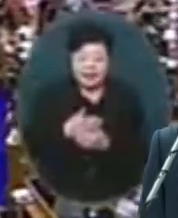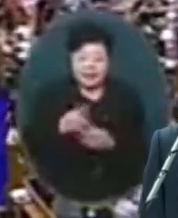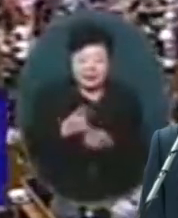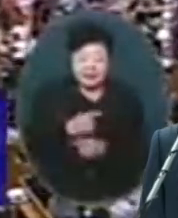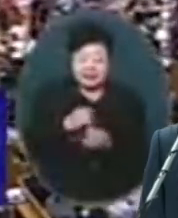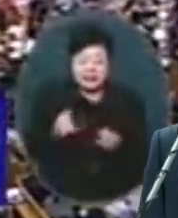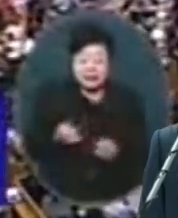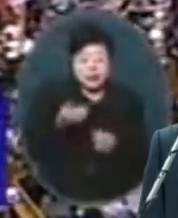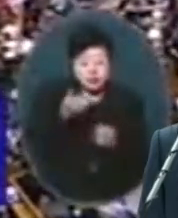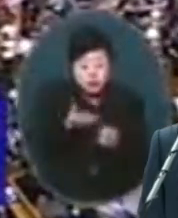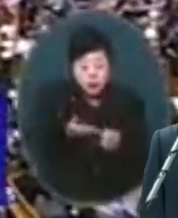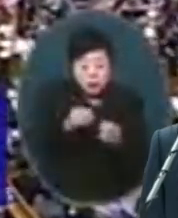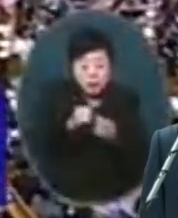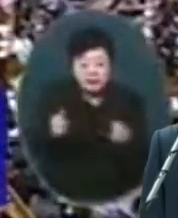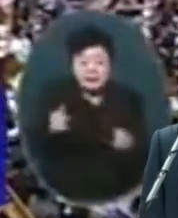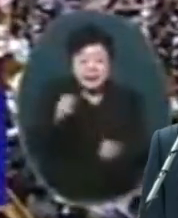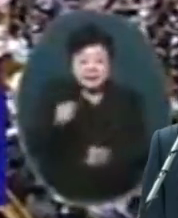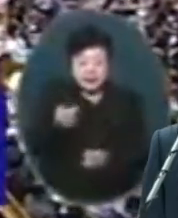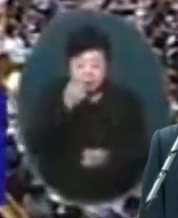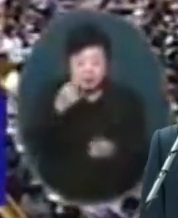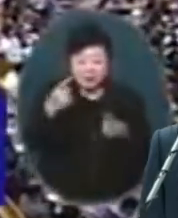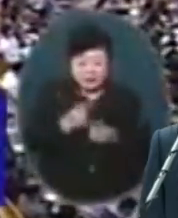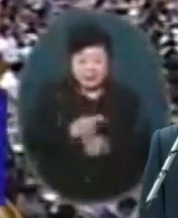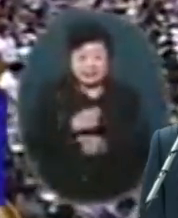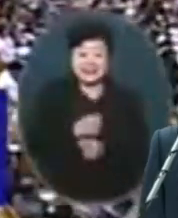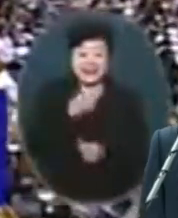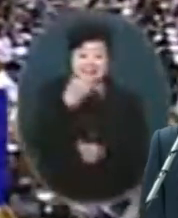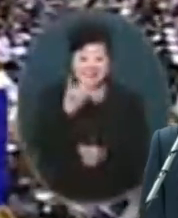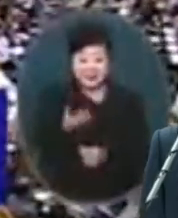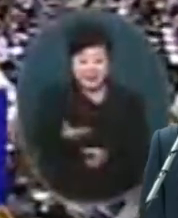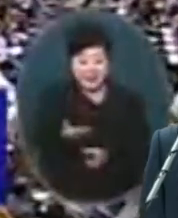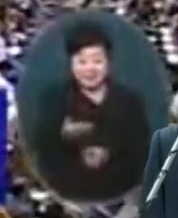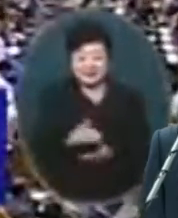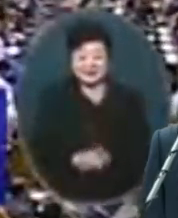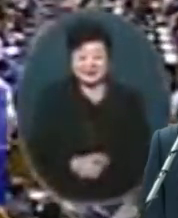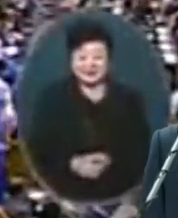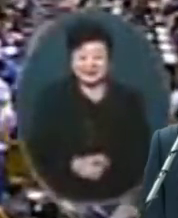대신 사람들을 내어주며 백성들이 내 생명을 대신하리니